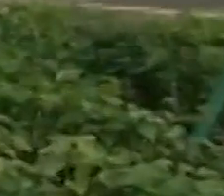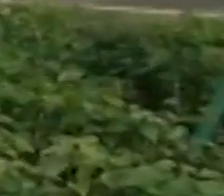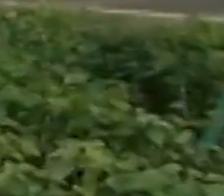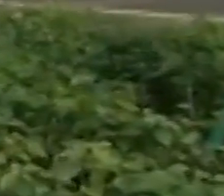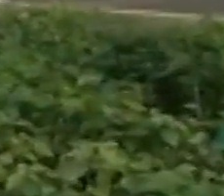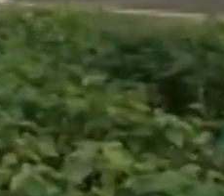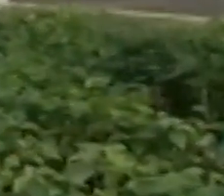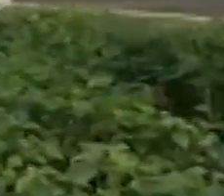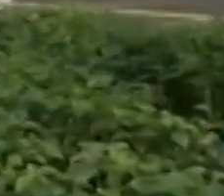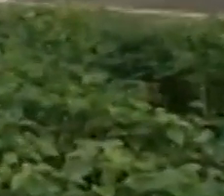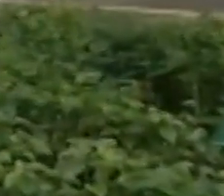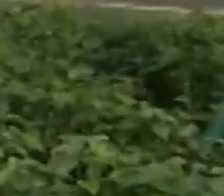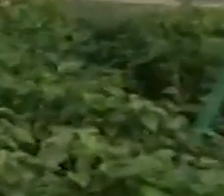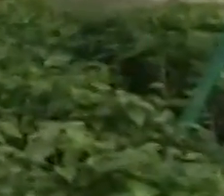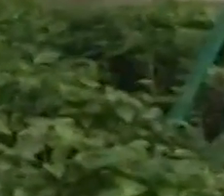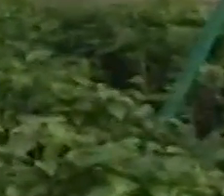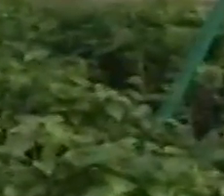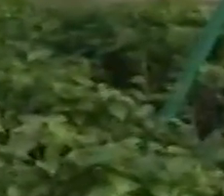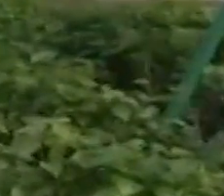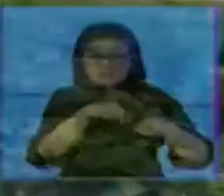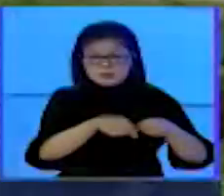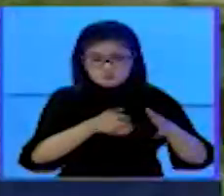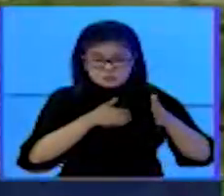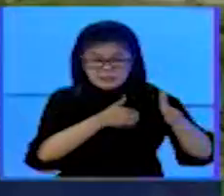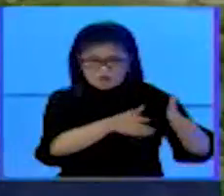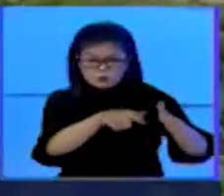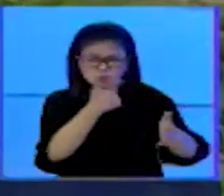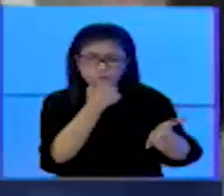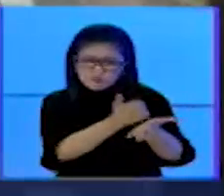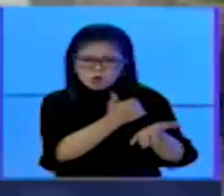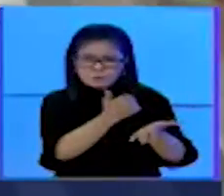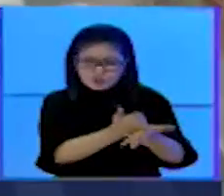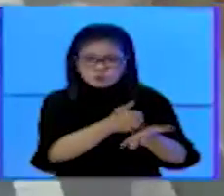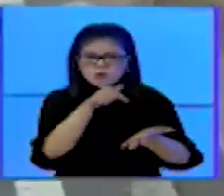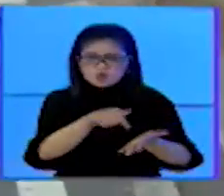Ya mudah-mudahan sih, saya berharap jalurnya benar-benar bisa digunakan oleh pesepeda ya.